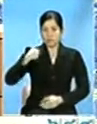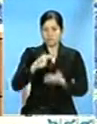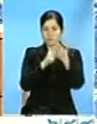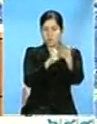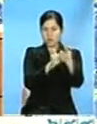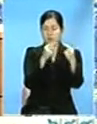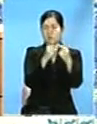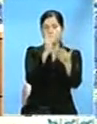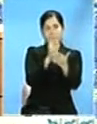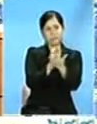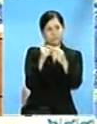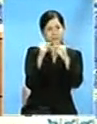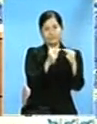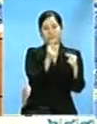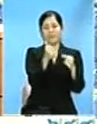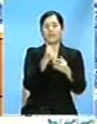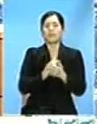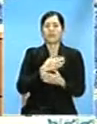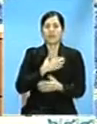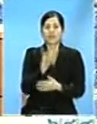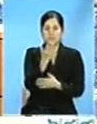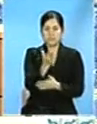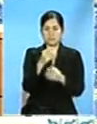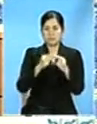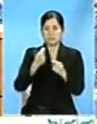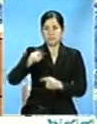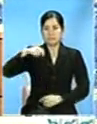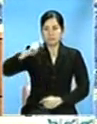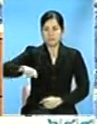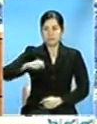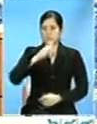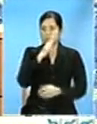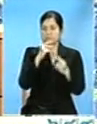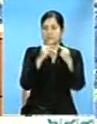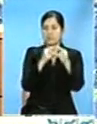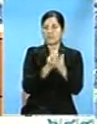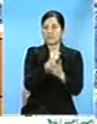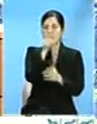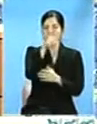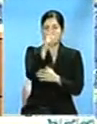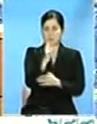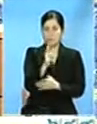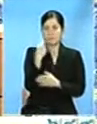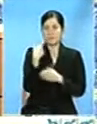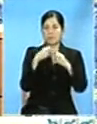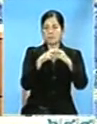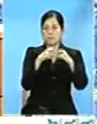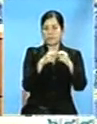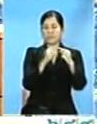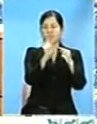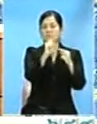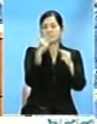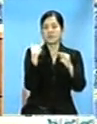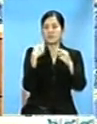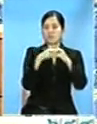ติและเดินไปได้ผมเรียกร้องครับว่าถ้าข้อเท็จจริงตรงไหนข้อพิพาทข้อขัดแย้งตรงไหนที่ขัดแย้งกันอ